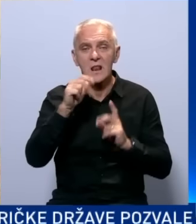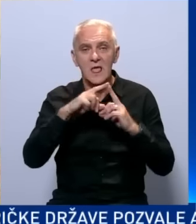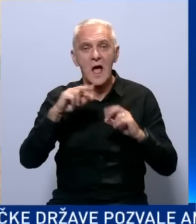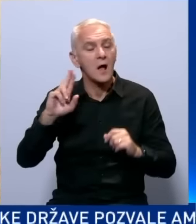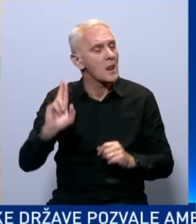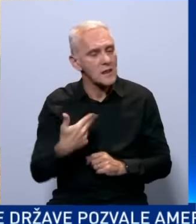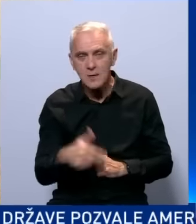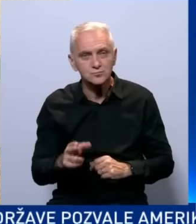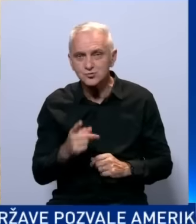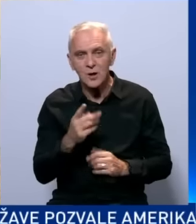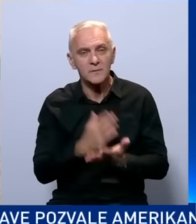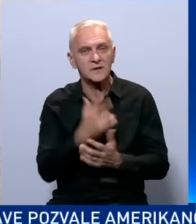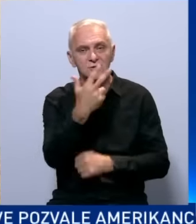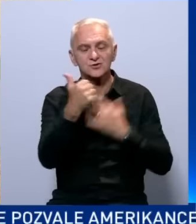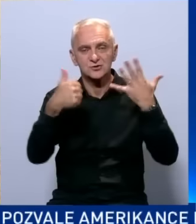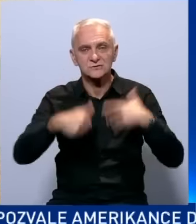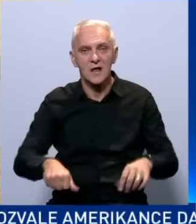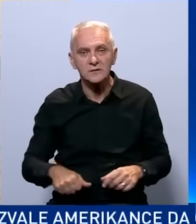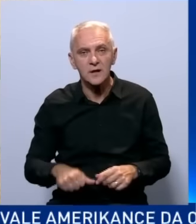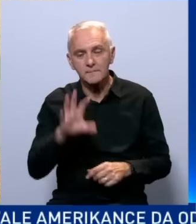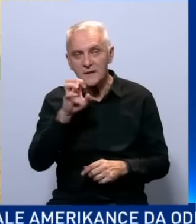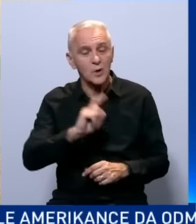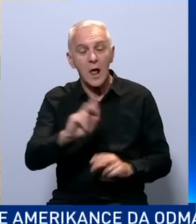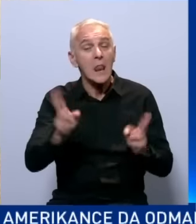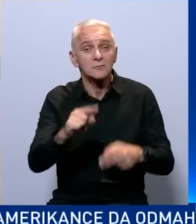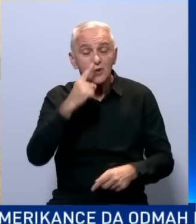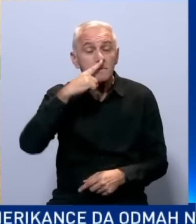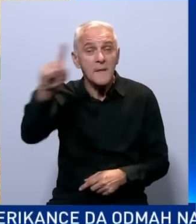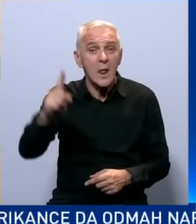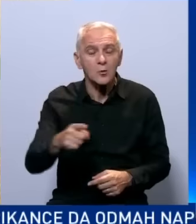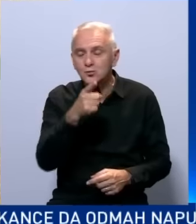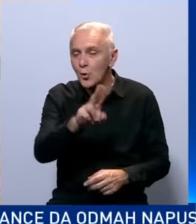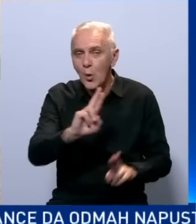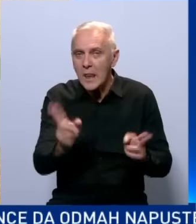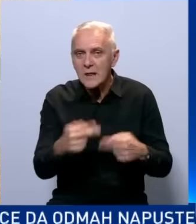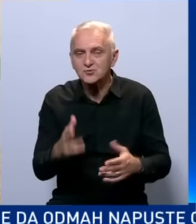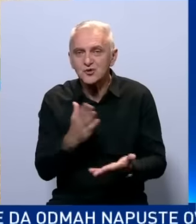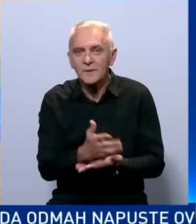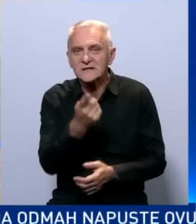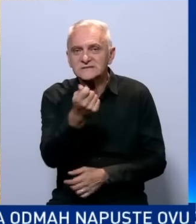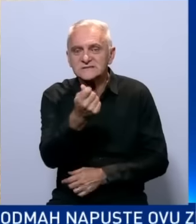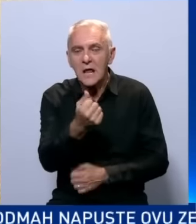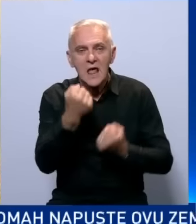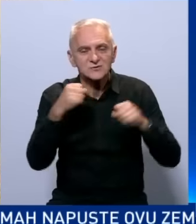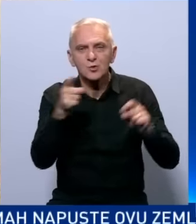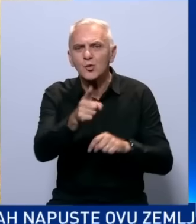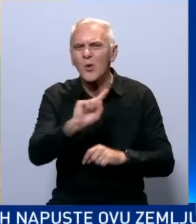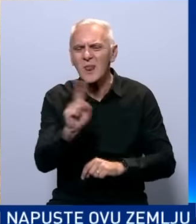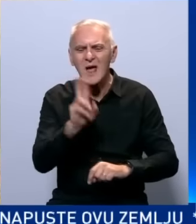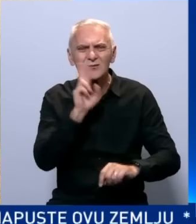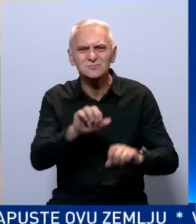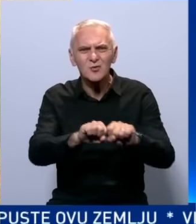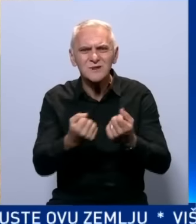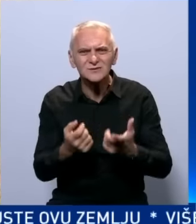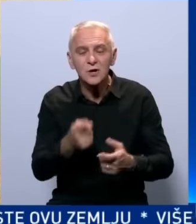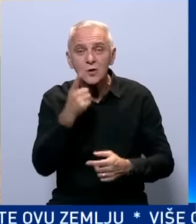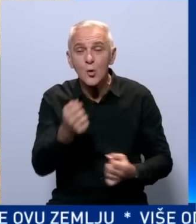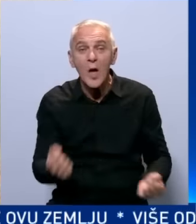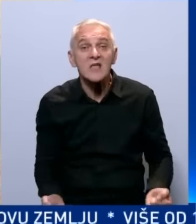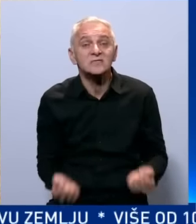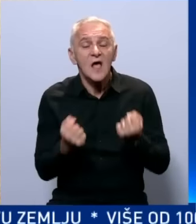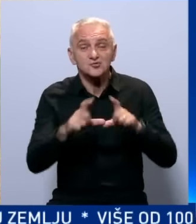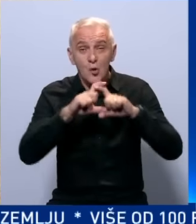36.500 maraka, ne može koštati ni milion maraka. To ne može biti cijena slobode, nije riječ o prekršaju. Riječ je o